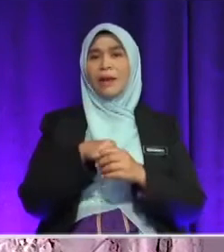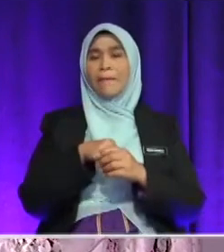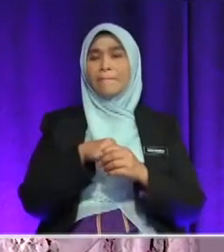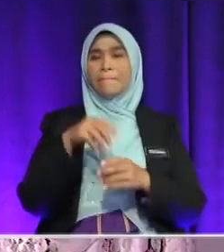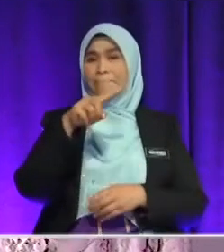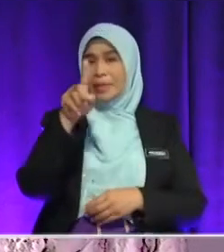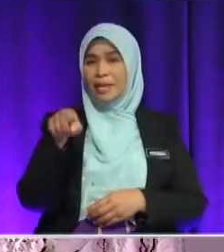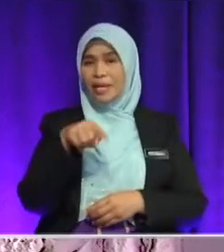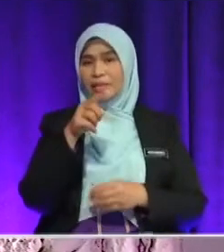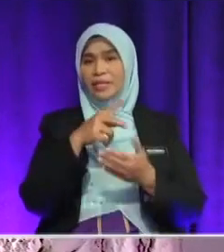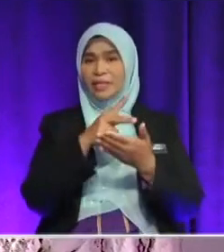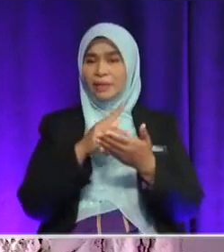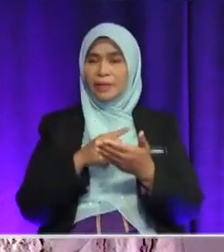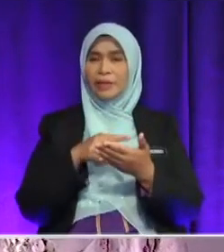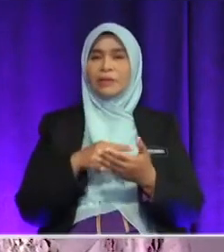ok